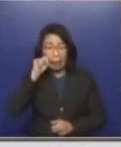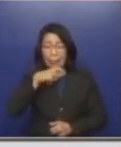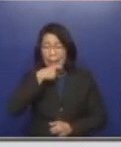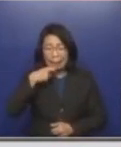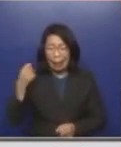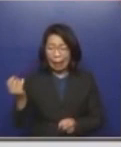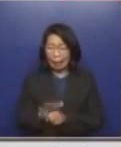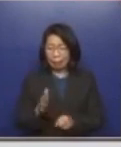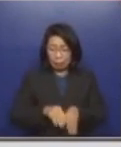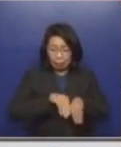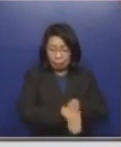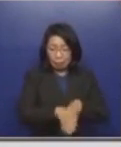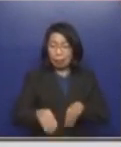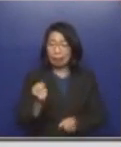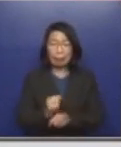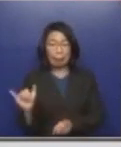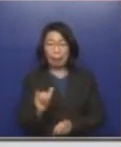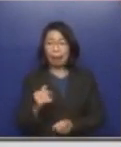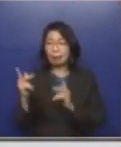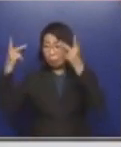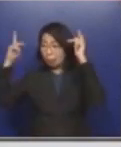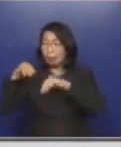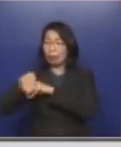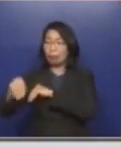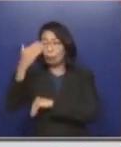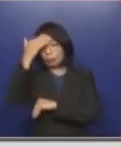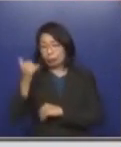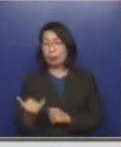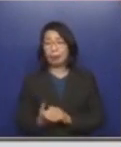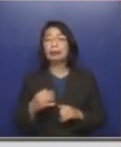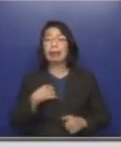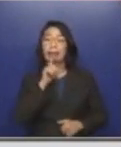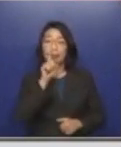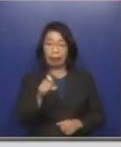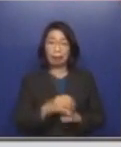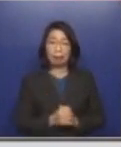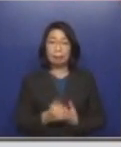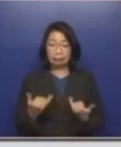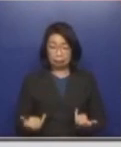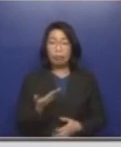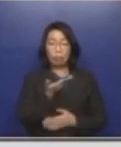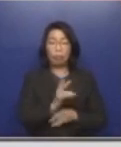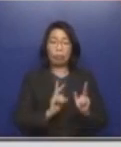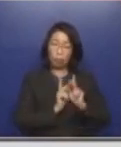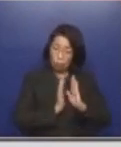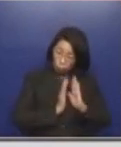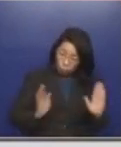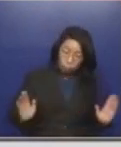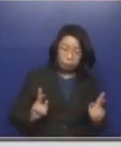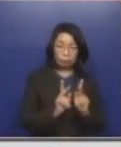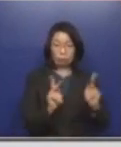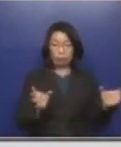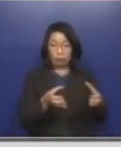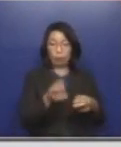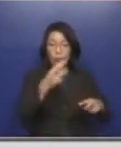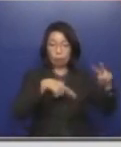เอาน้ำที่ไหนไปปั้นนาล่ะครับและที่สำคัญคือเยอะแยะมากในกระทรวงมหาดไทยผมเรียนว่าต้องขอบพระคุณกรรมาธิการที่ดู